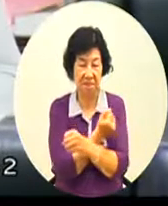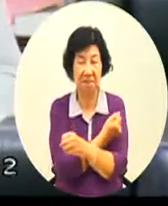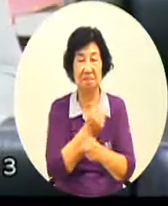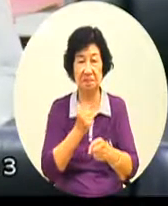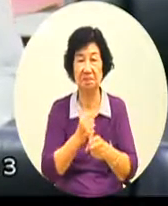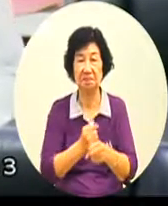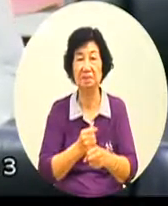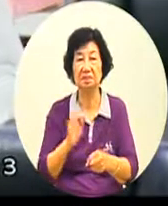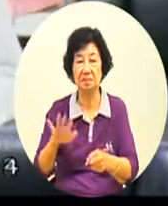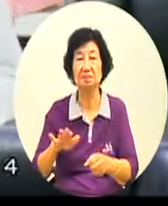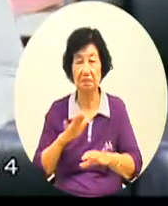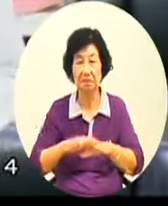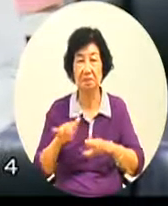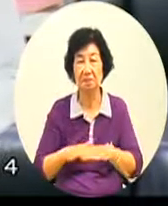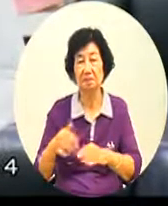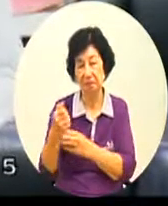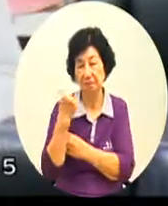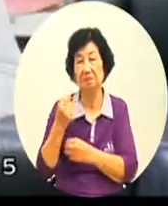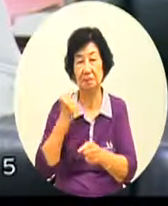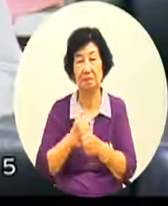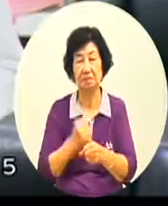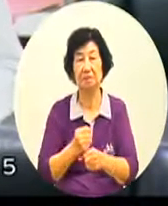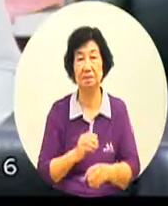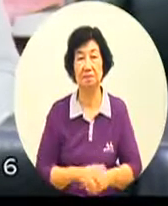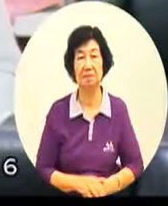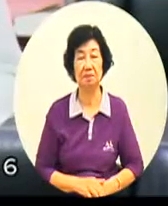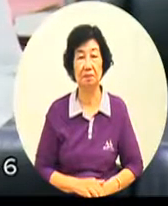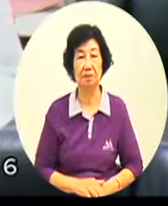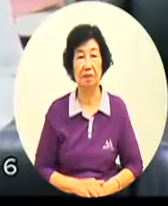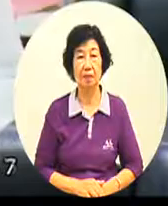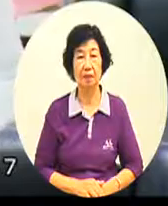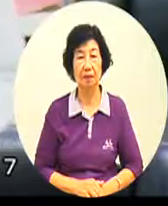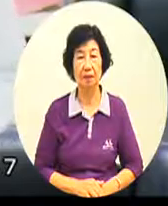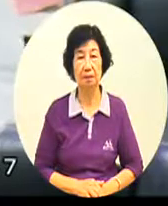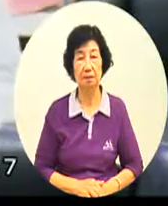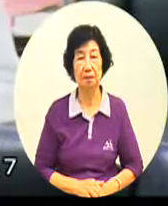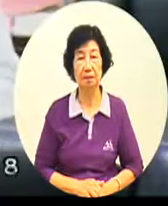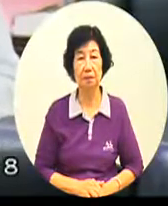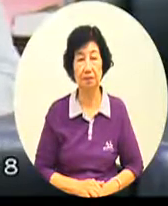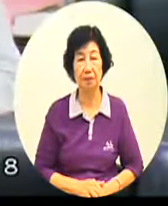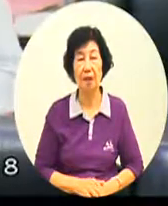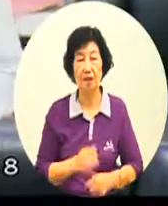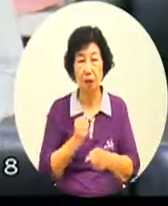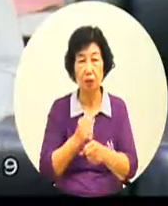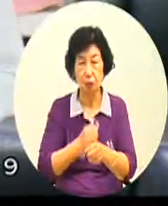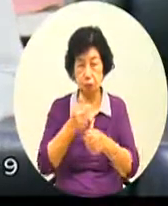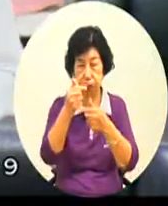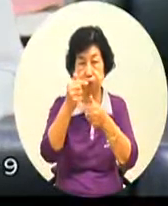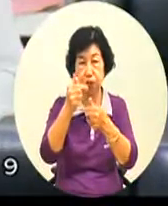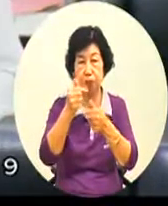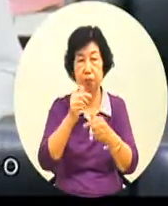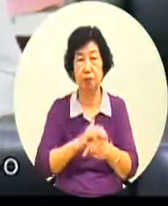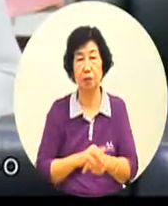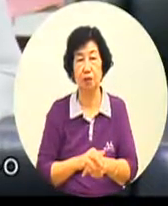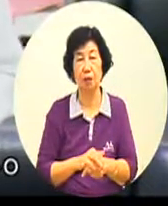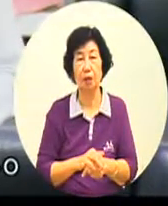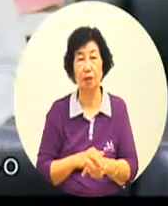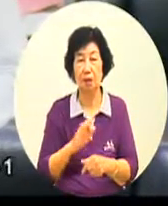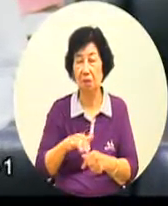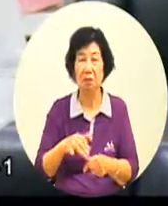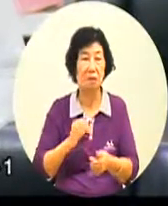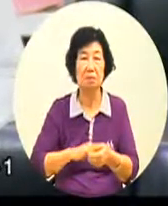力当中。 好，谢谢局长、相对当然做也要做得好一点、 当然 不是 求有就好